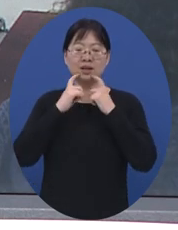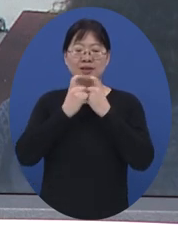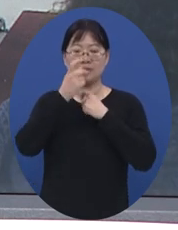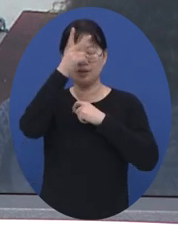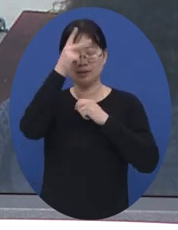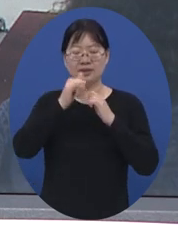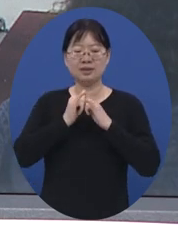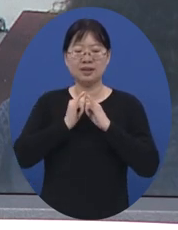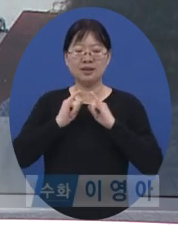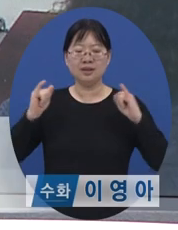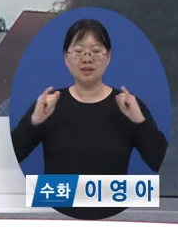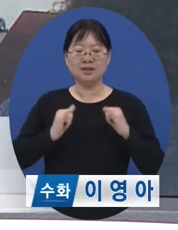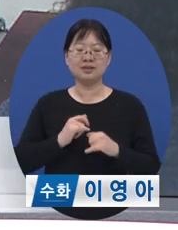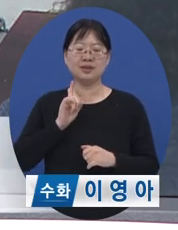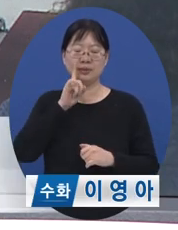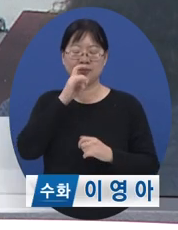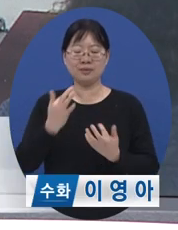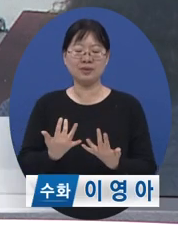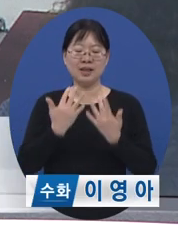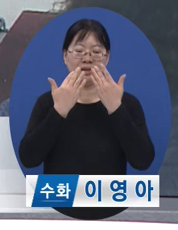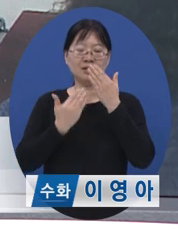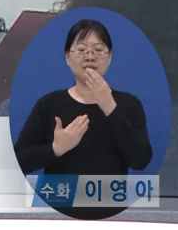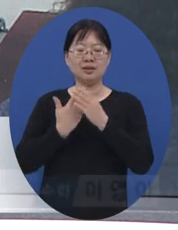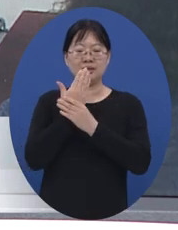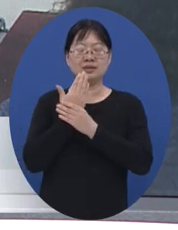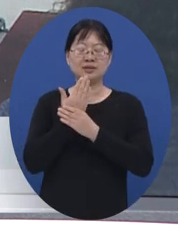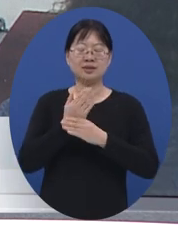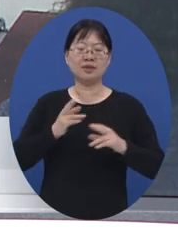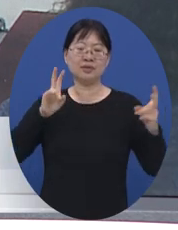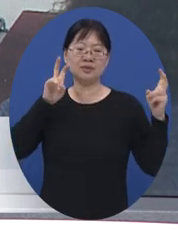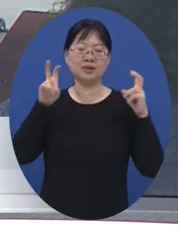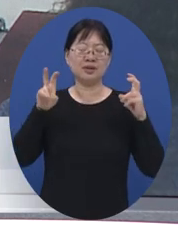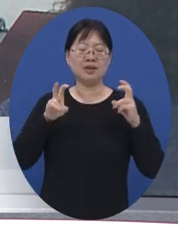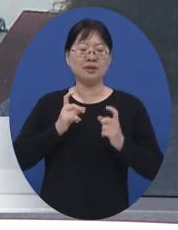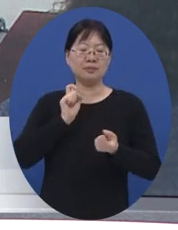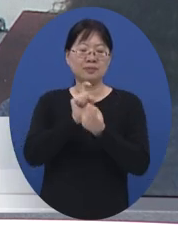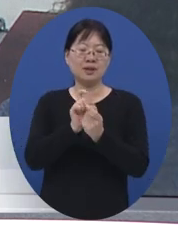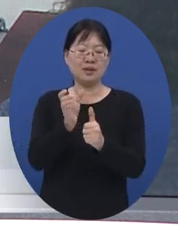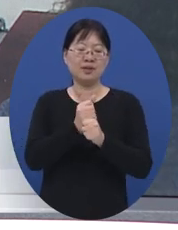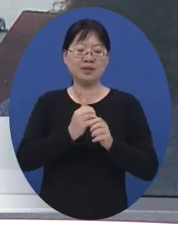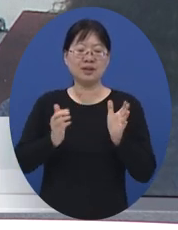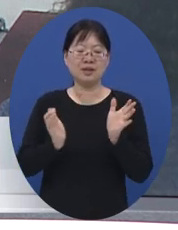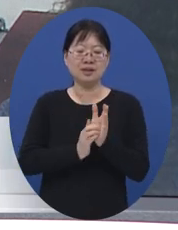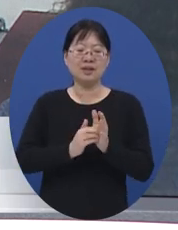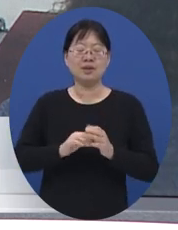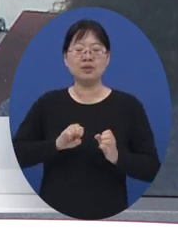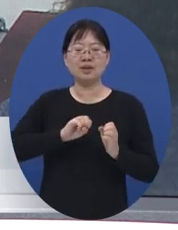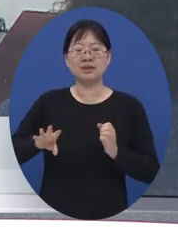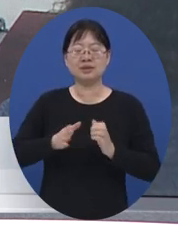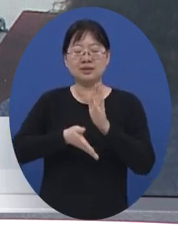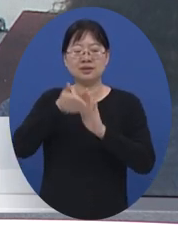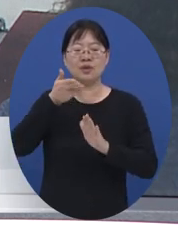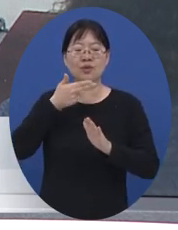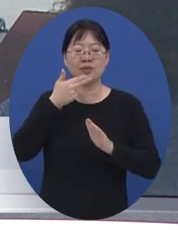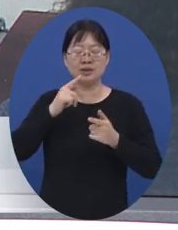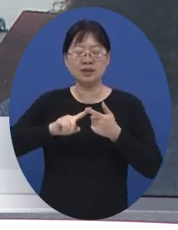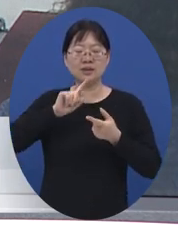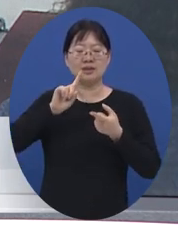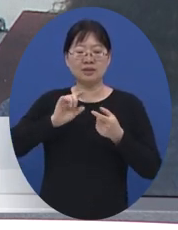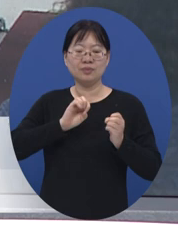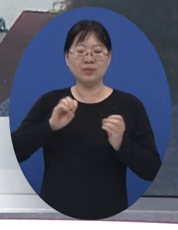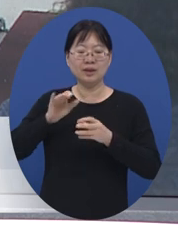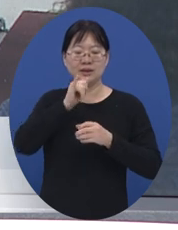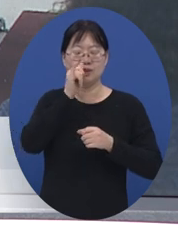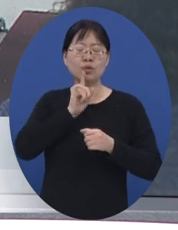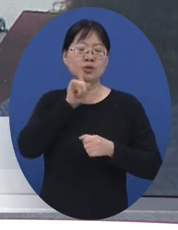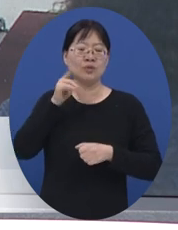경기도특별사법경찰단이 미세먼지 불법 배출 업소들을 무더기로 적발했습니다. 방지시설 없이 대기오염 물질을 배출하거나 대기 배출시설을 신고도